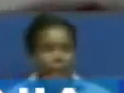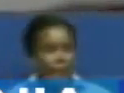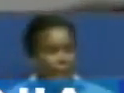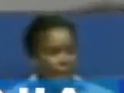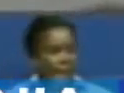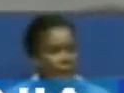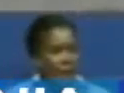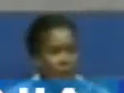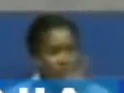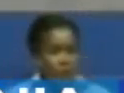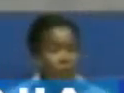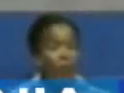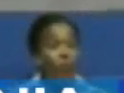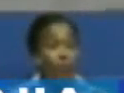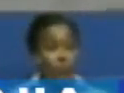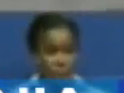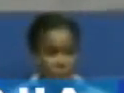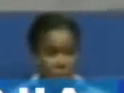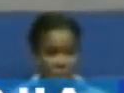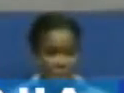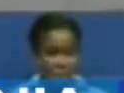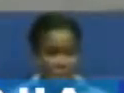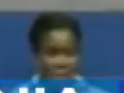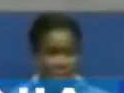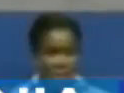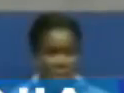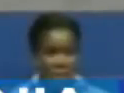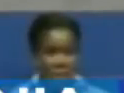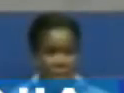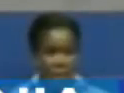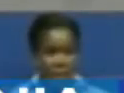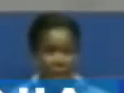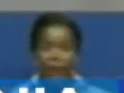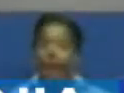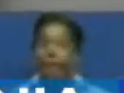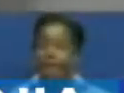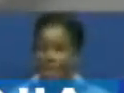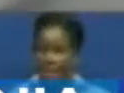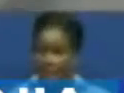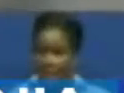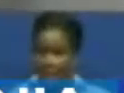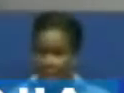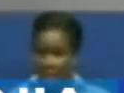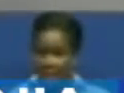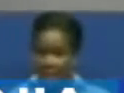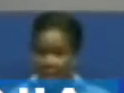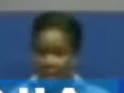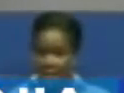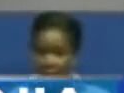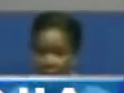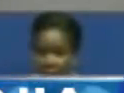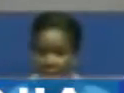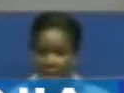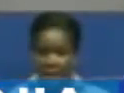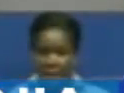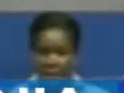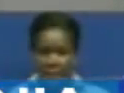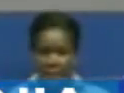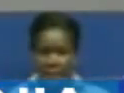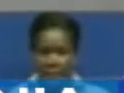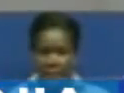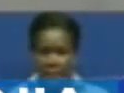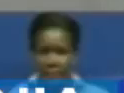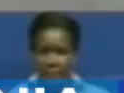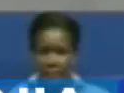hizo kwa bidii na moyo mkunjufu, na kwamba nitawatendea haki watu wote